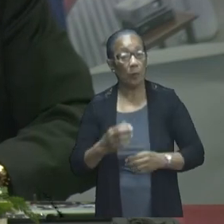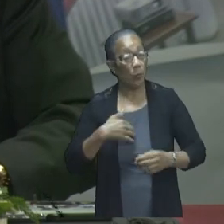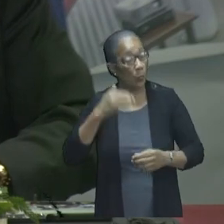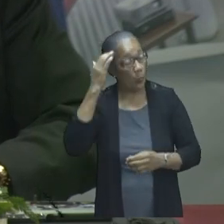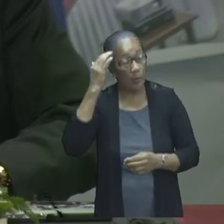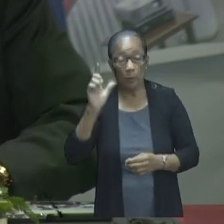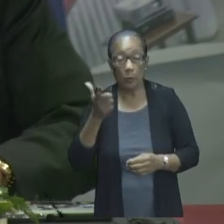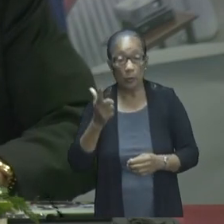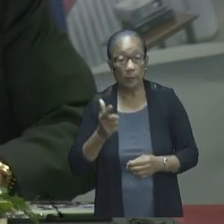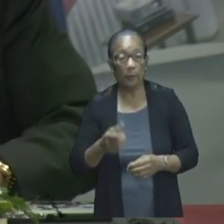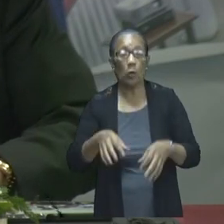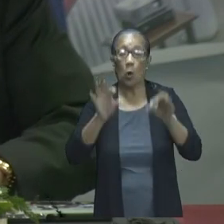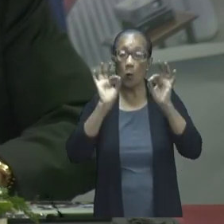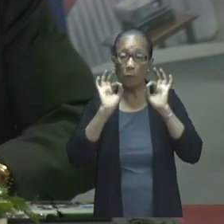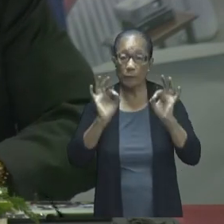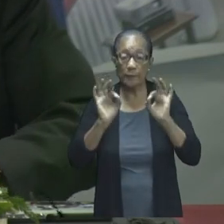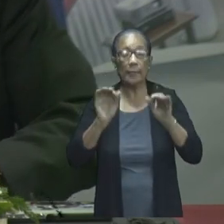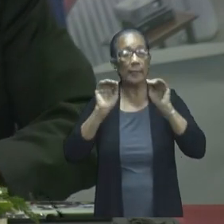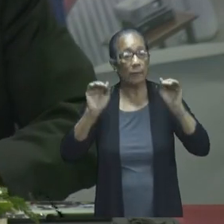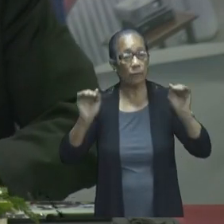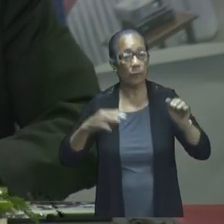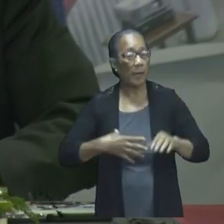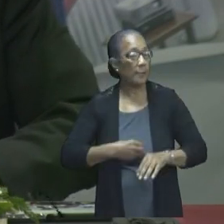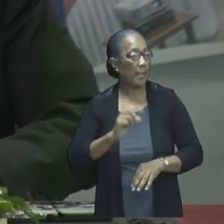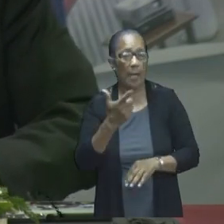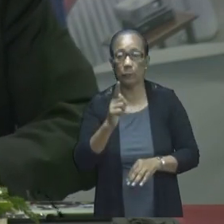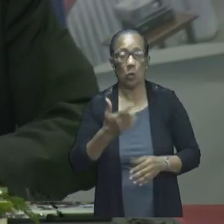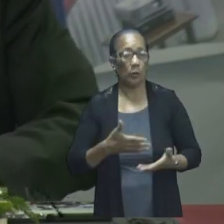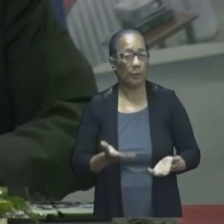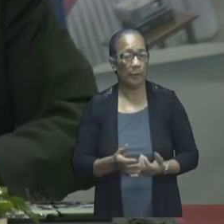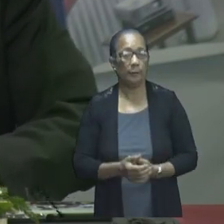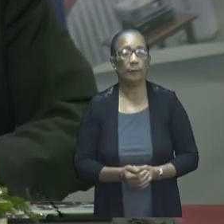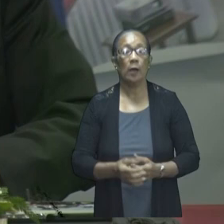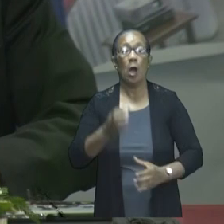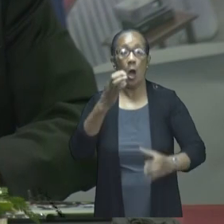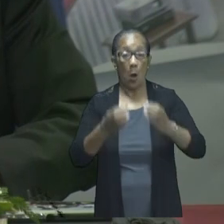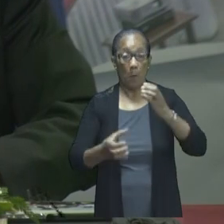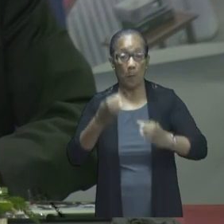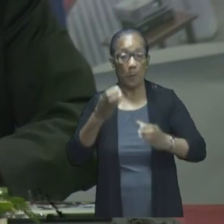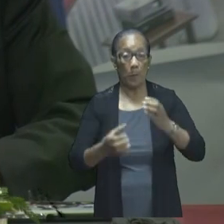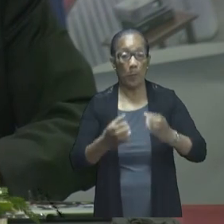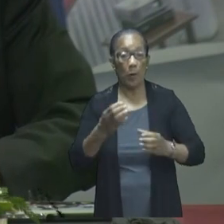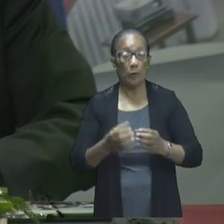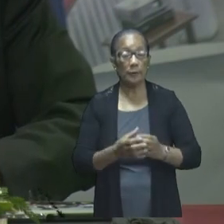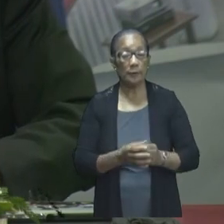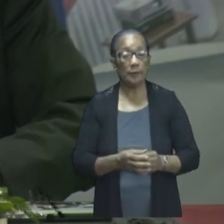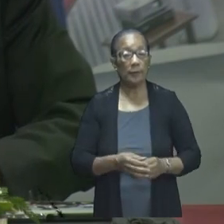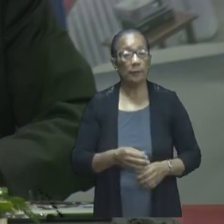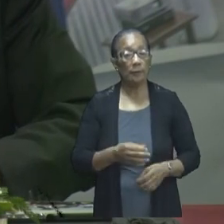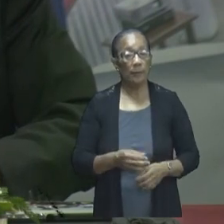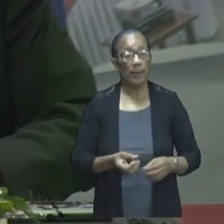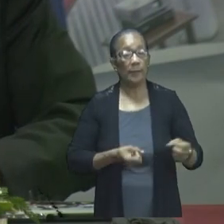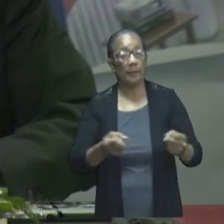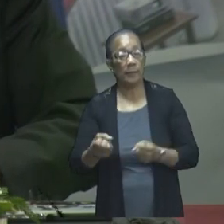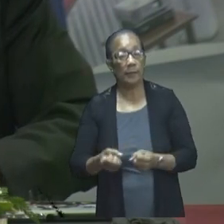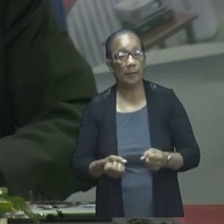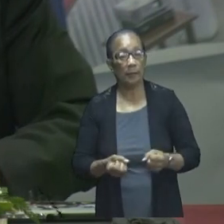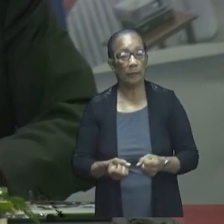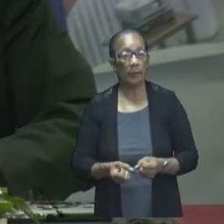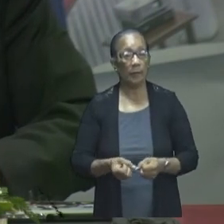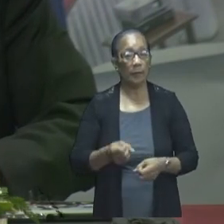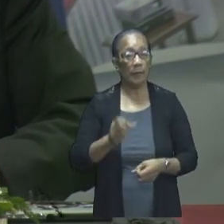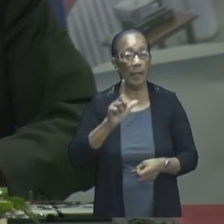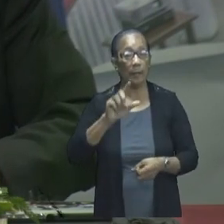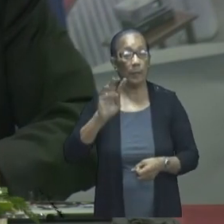wacht op je officiële informatie bosch bosch mas is inderdaad busbrug binnen regeren zodat ik weet dat minister van gvb straf